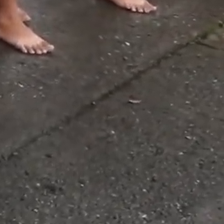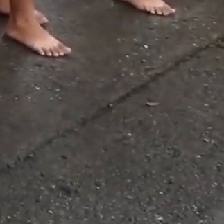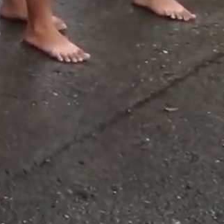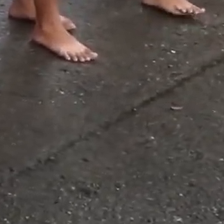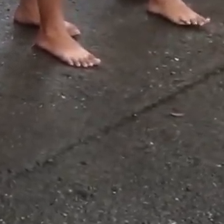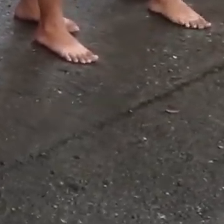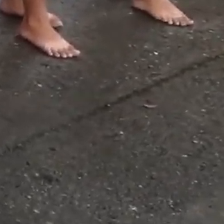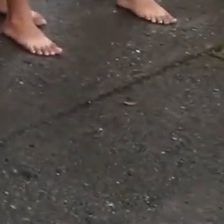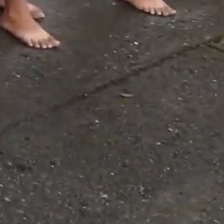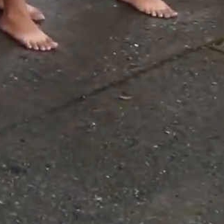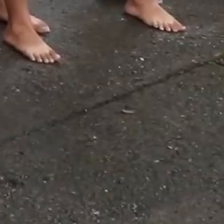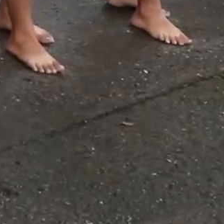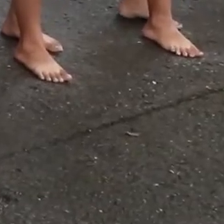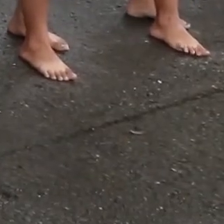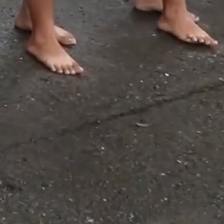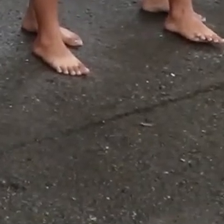nganan banano